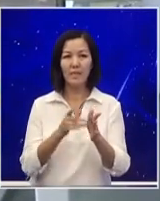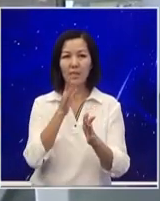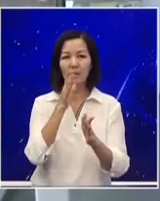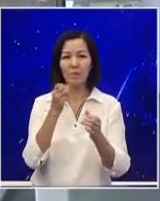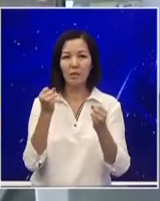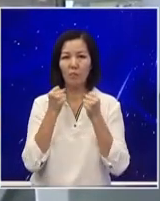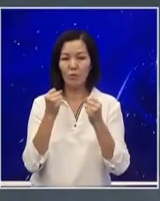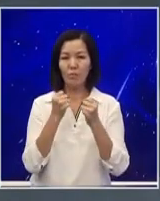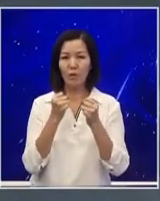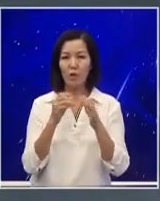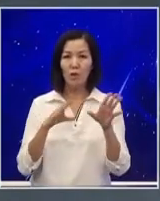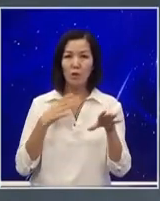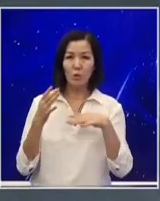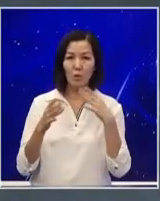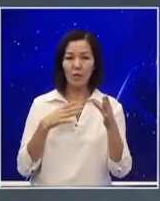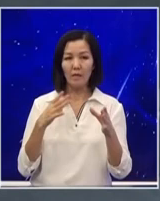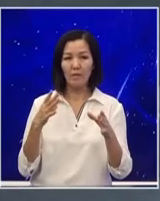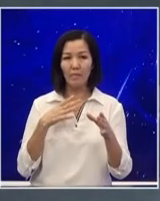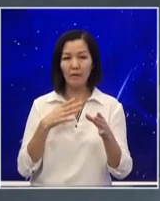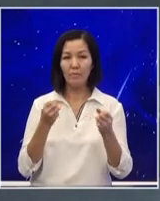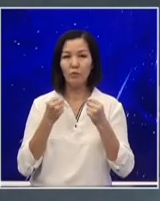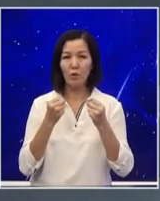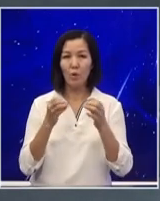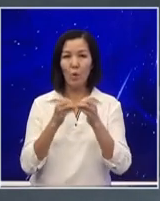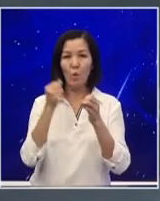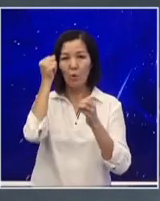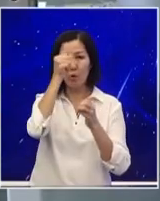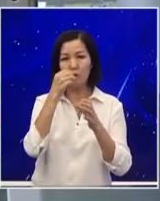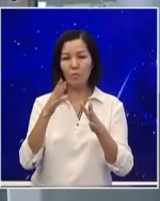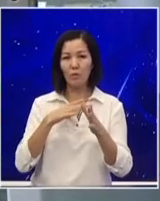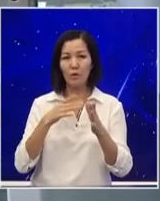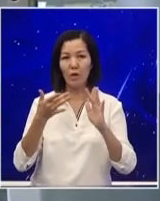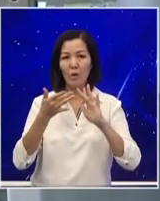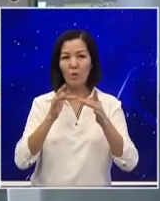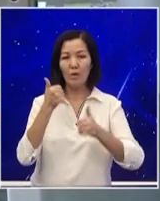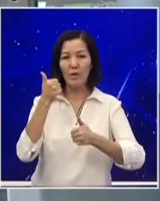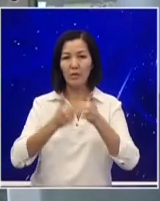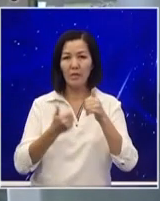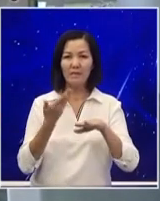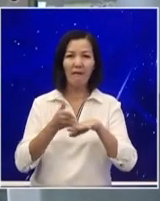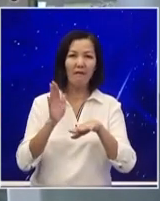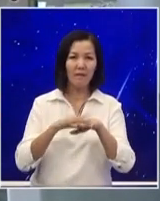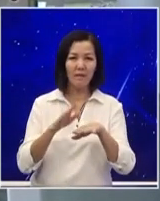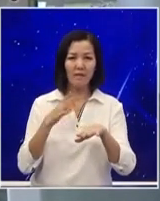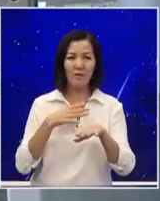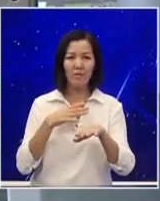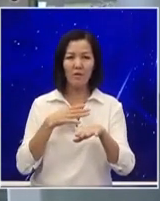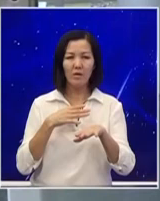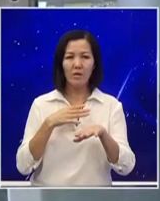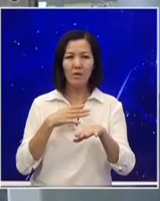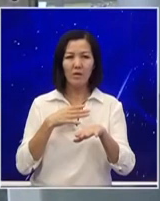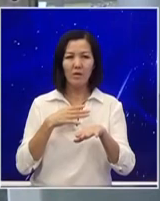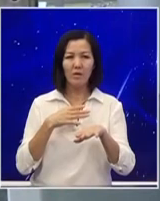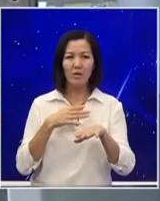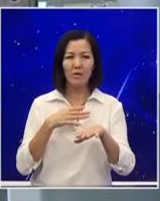спортпен айналысып жатырмын. Спортпен айналысқаным уже 10 жыл болды. Онлайн жарыста қиындау кішкене өзім